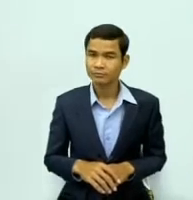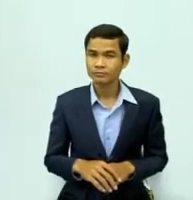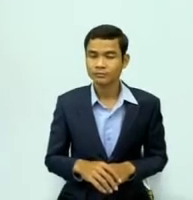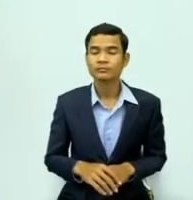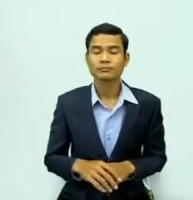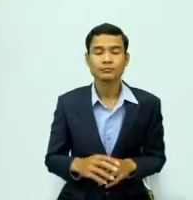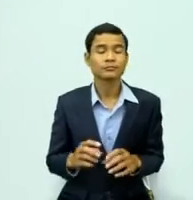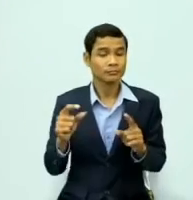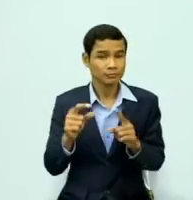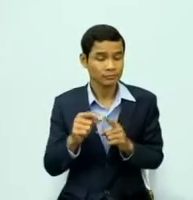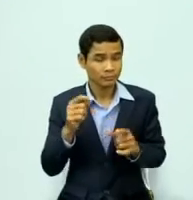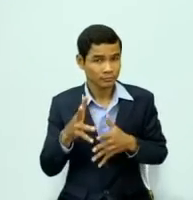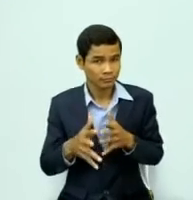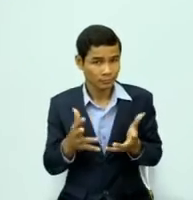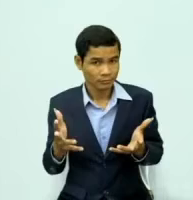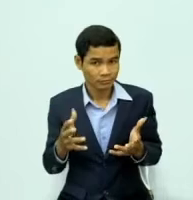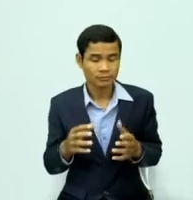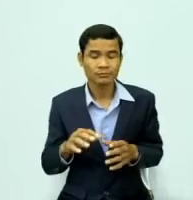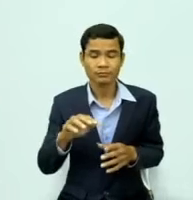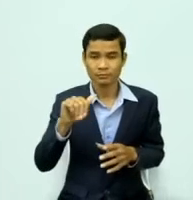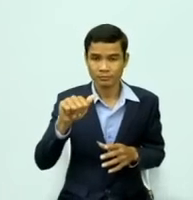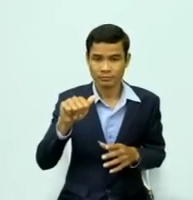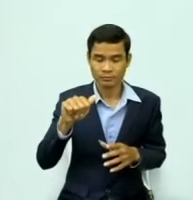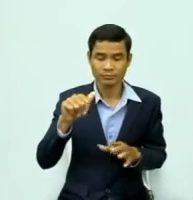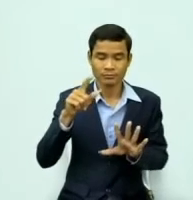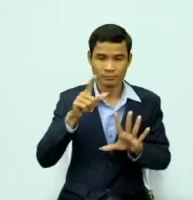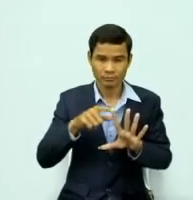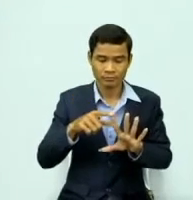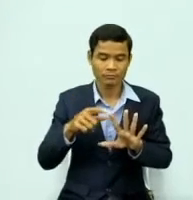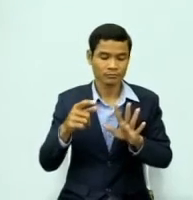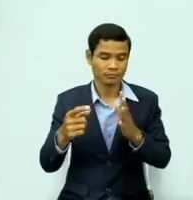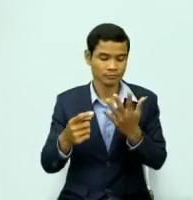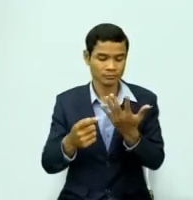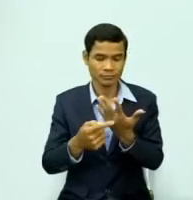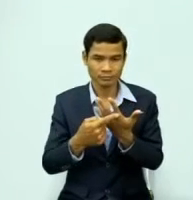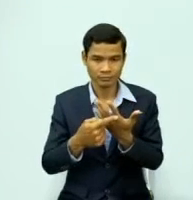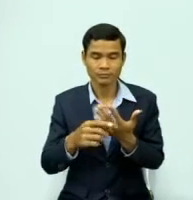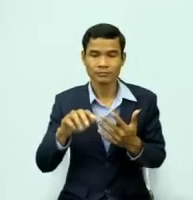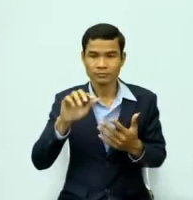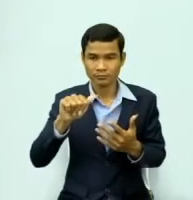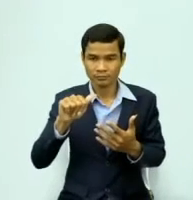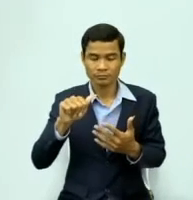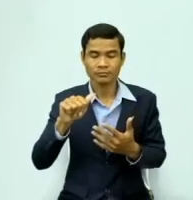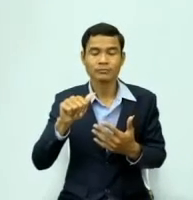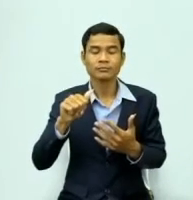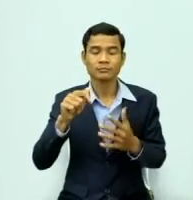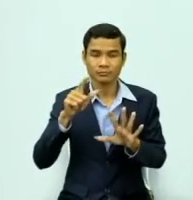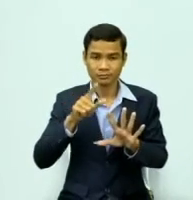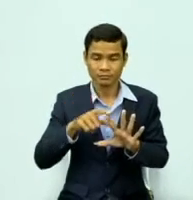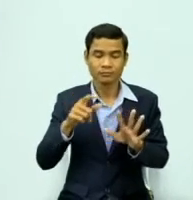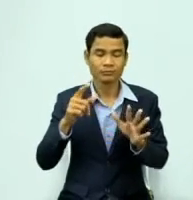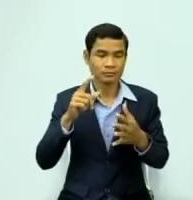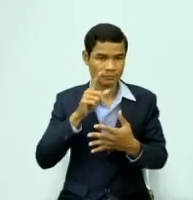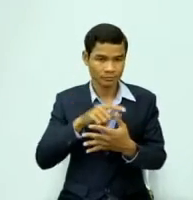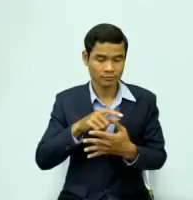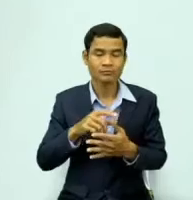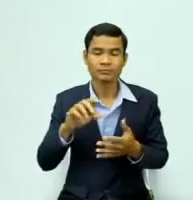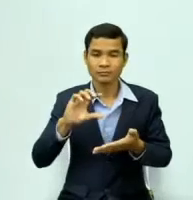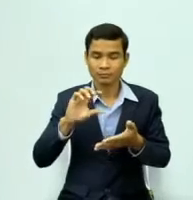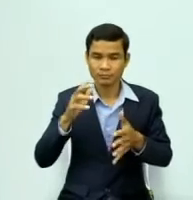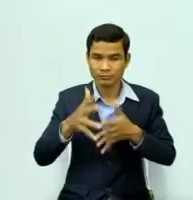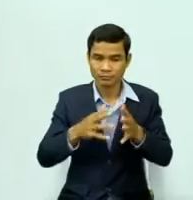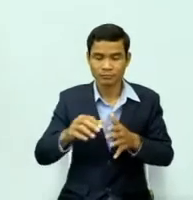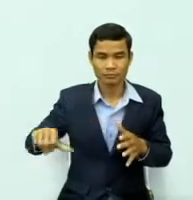Chà, bên đi ăn thá nhỏ é nhẹ nhỏ ó nhỏ nhé nhỏ